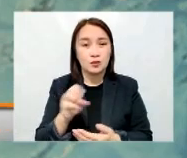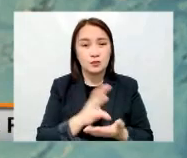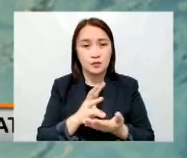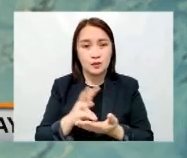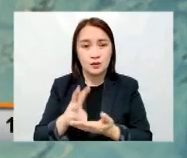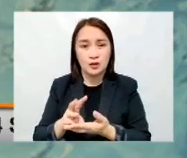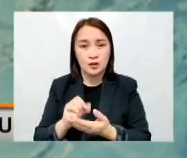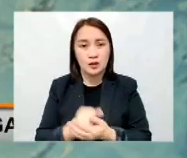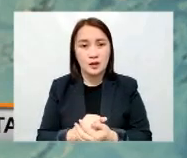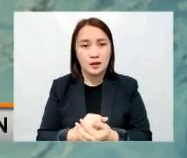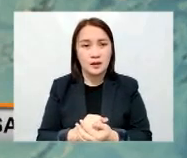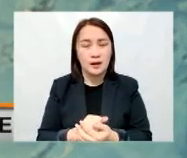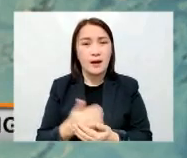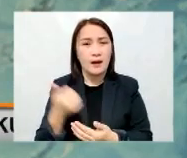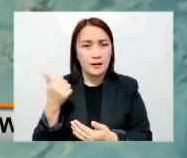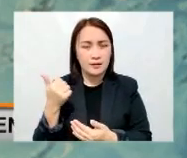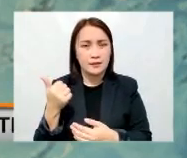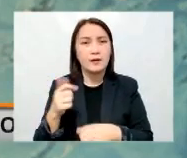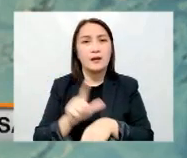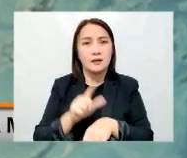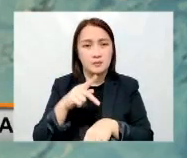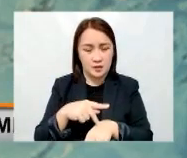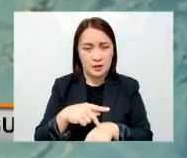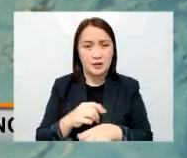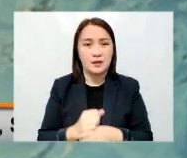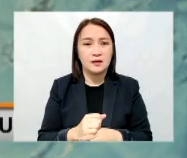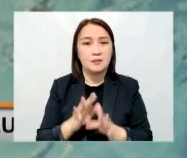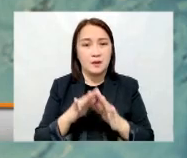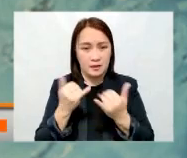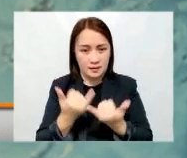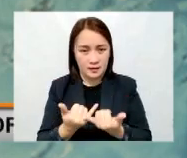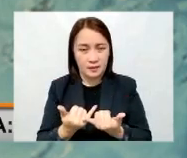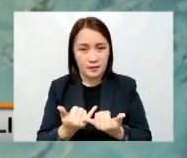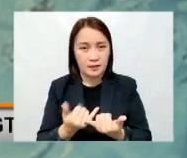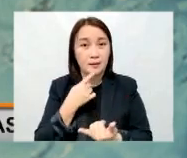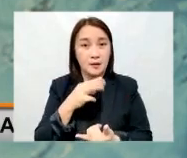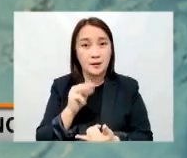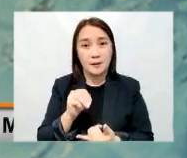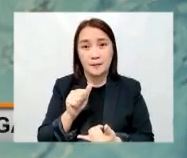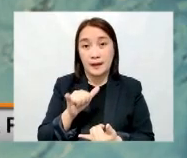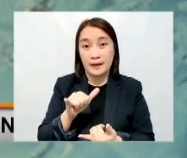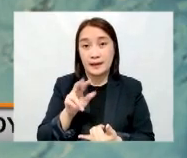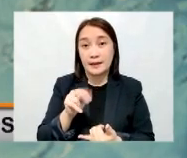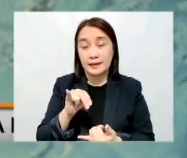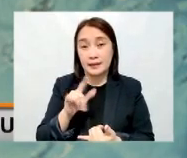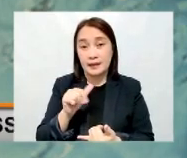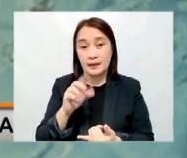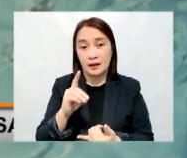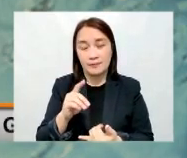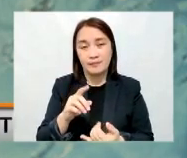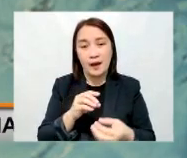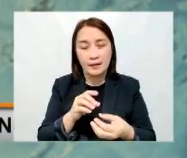Pilar, Talon 2 at Talon 5 sa Las Piñas. Ayon sa Maynilad, papalitan kasi nila ang 3 ultrafiltration